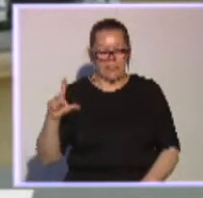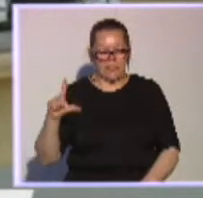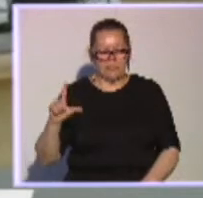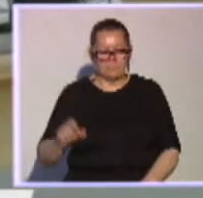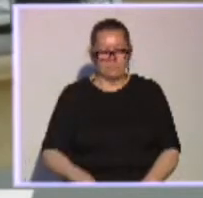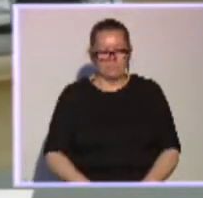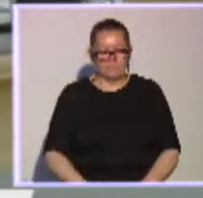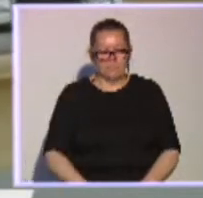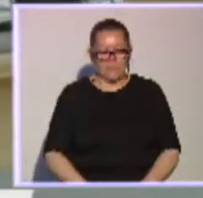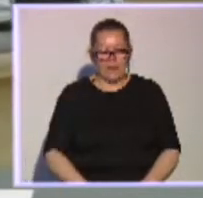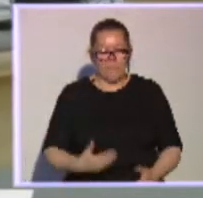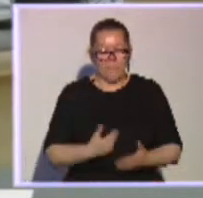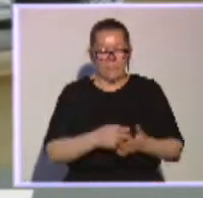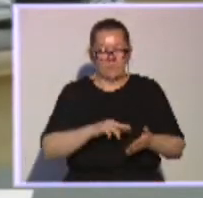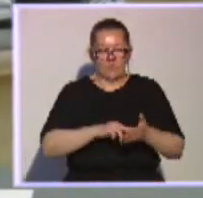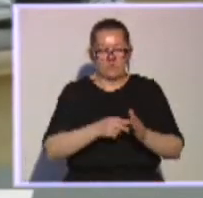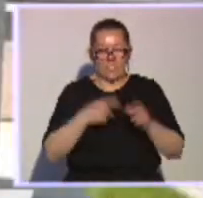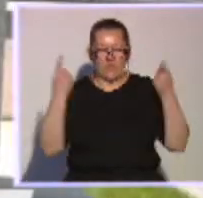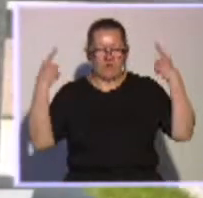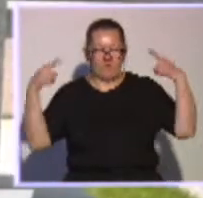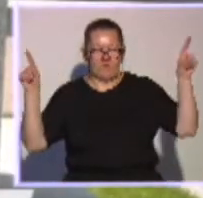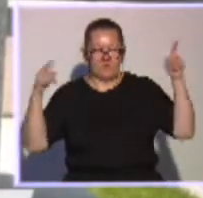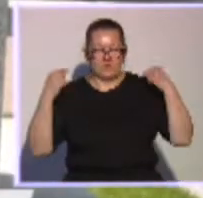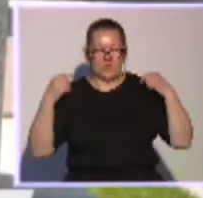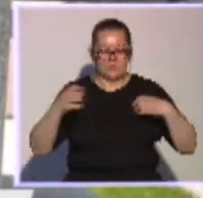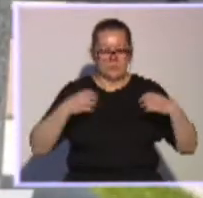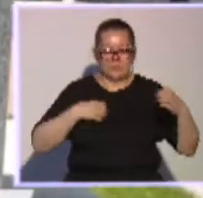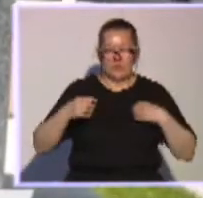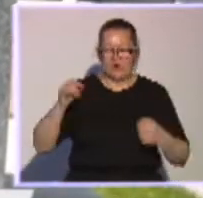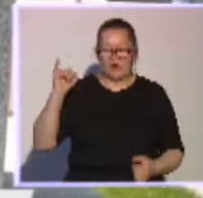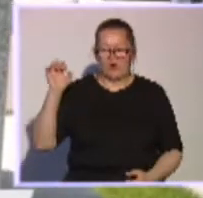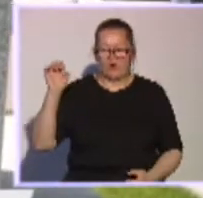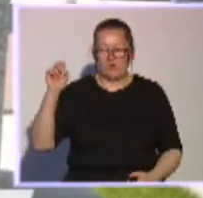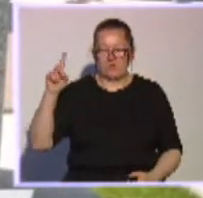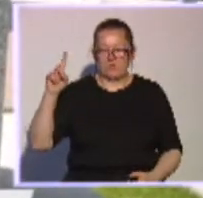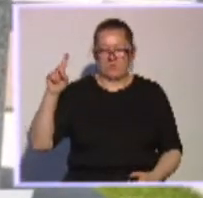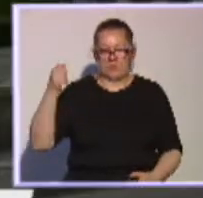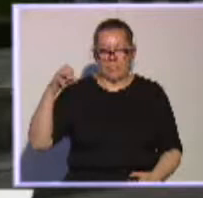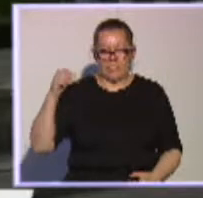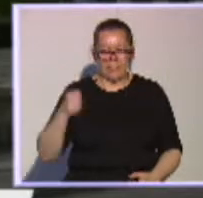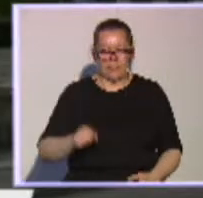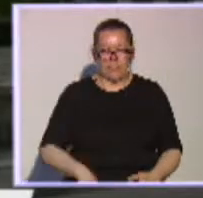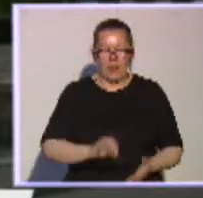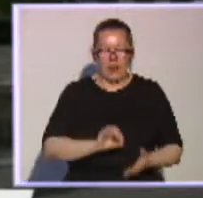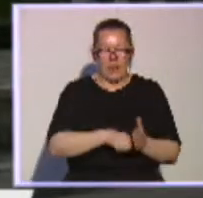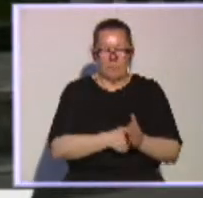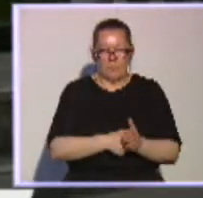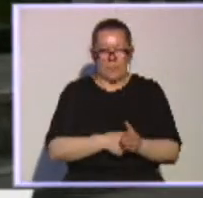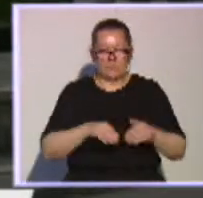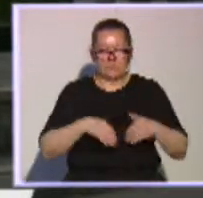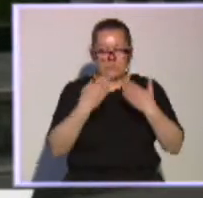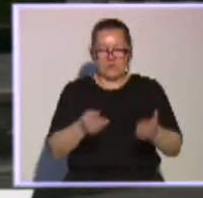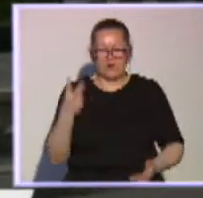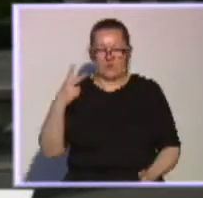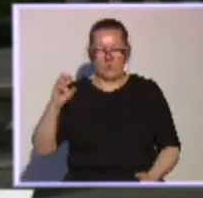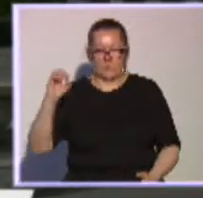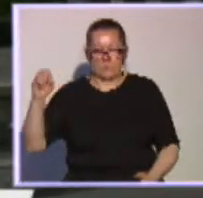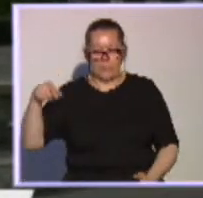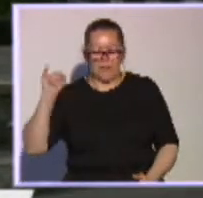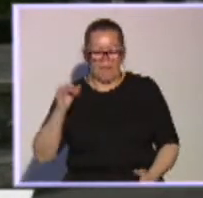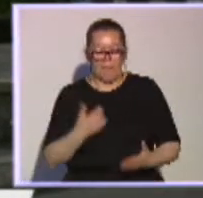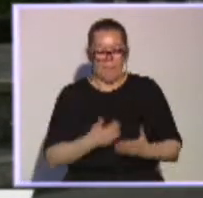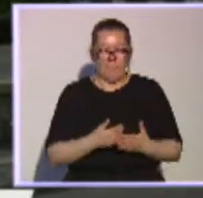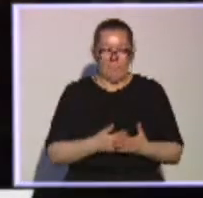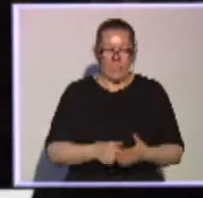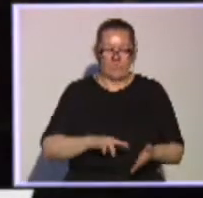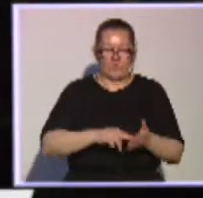Tucă, în vederea organizării Festivalului Național de Teatru Ștefan Iordache. Aleșii au aprobat și alocarea sumei de 200.000 de lei pentru organizarea